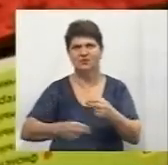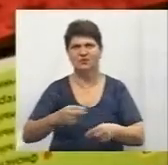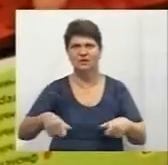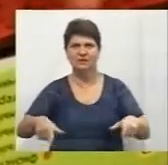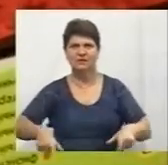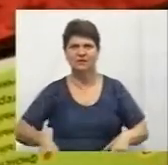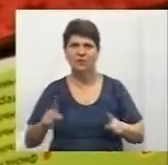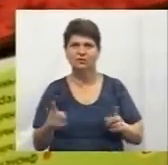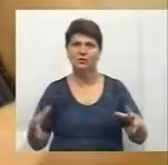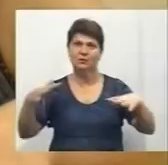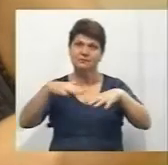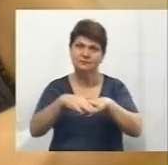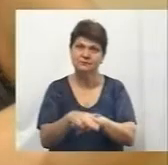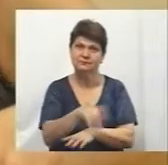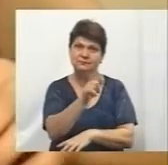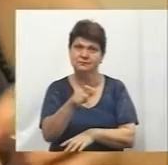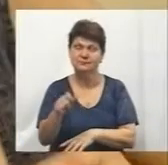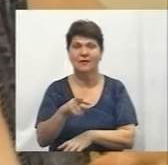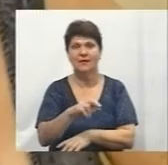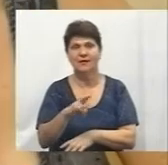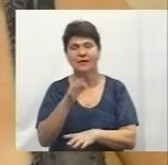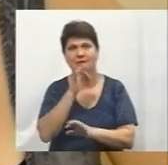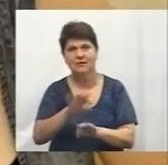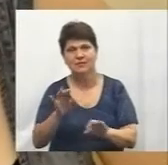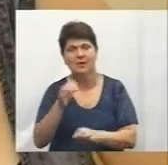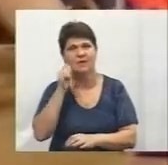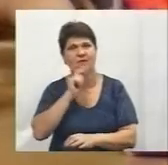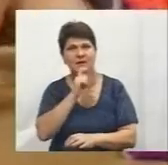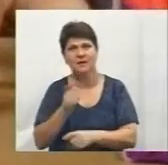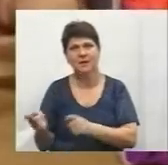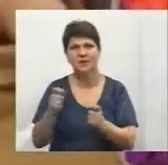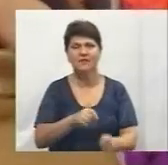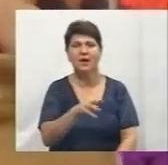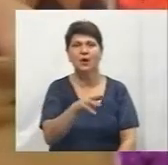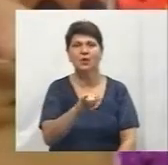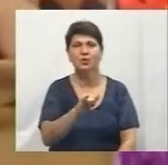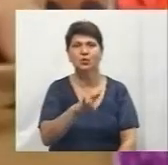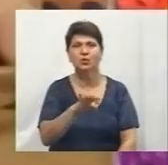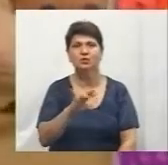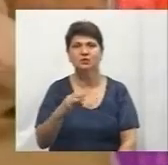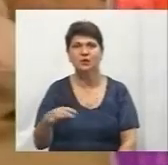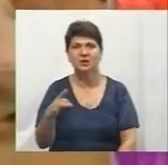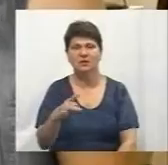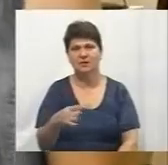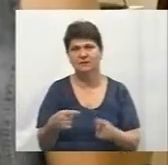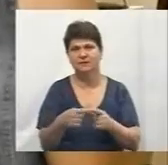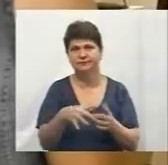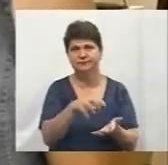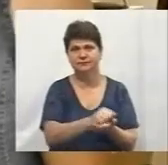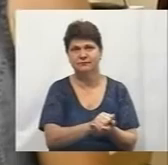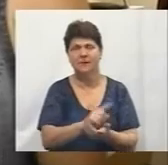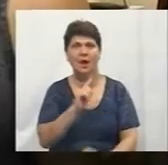Аби соціалізувати дитину, Яна розповідає, до Вінниці переїхали з Тульчинського району. Тут винаймають житло. На рік